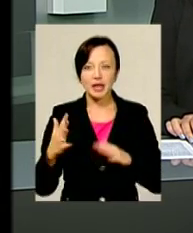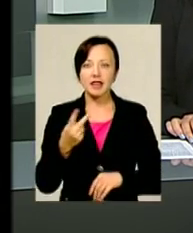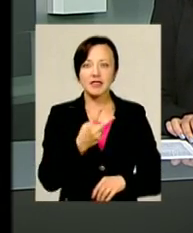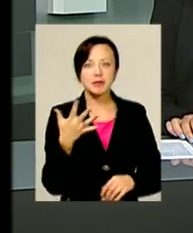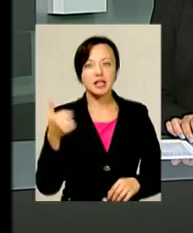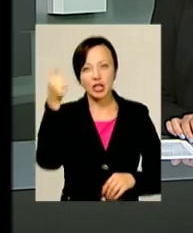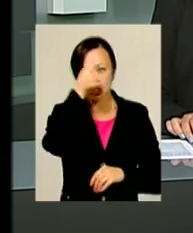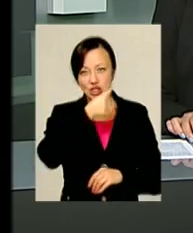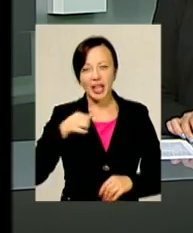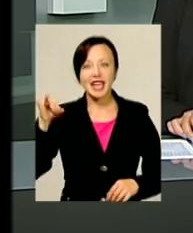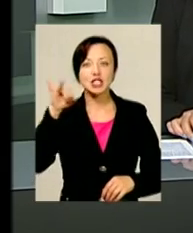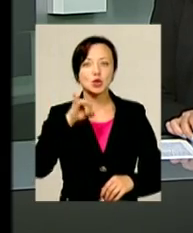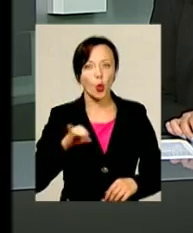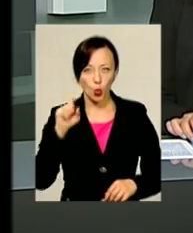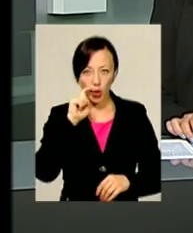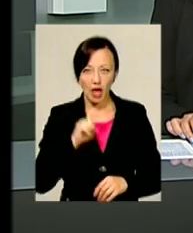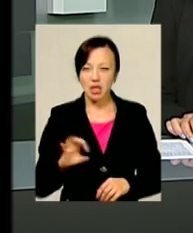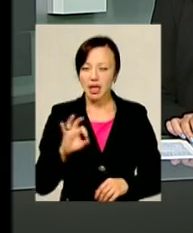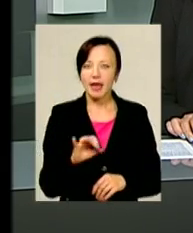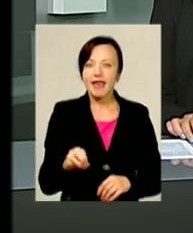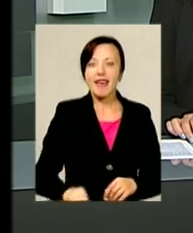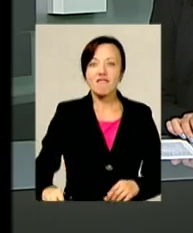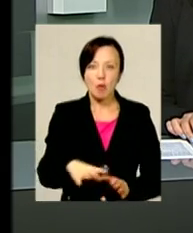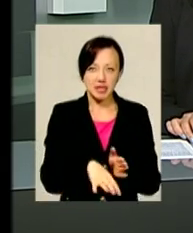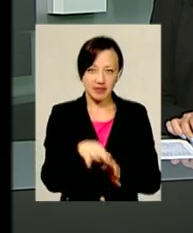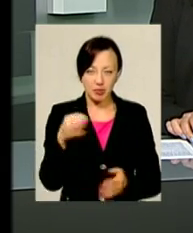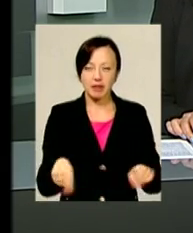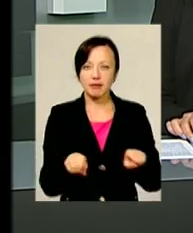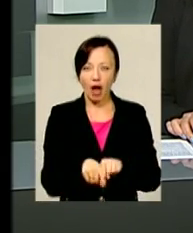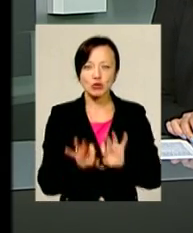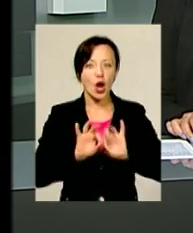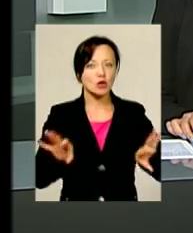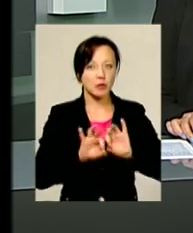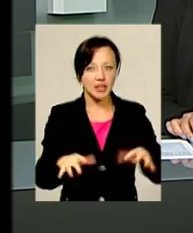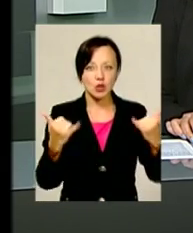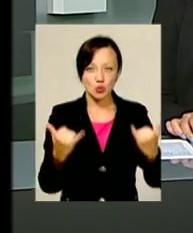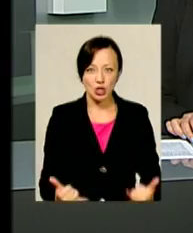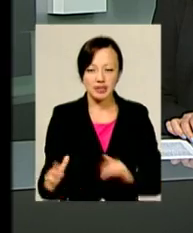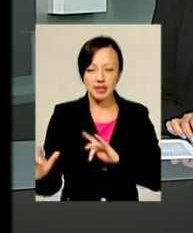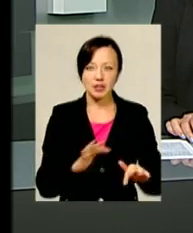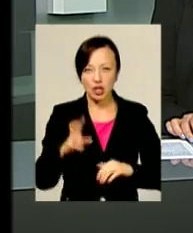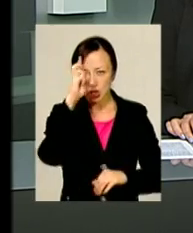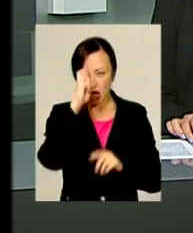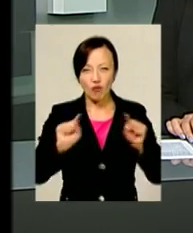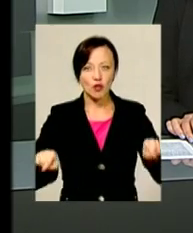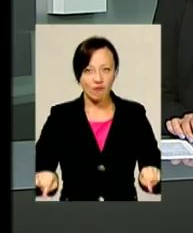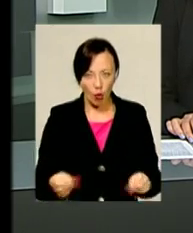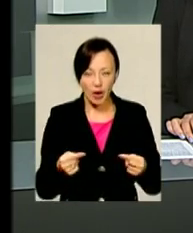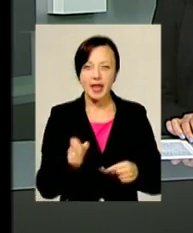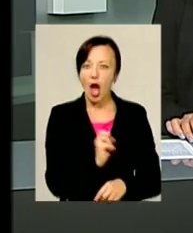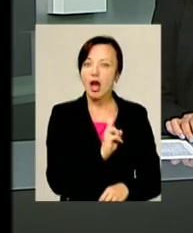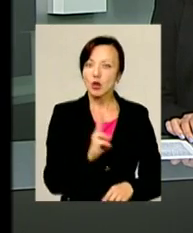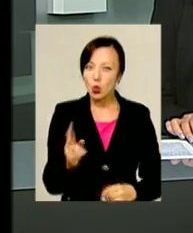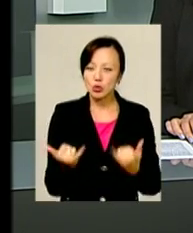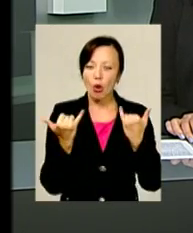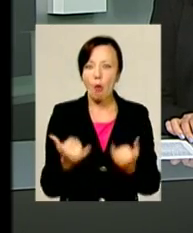25-річної історії нашої держави та її європейський вибір також розповідатимуть сучасні діячі державотворення та ті, хто